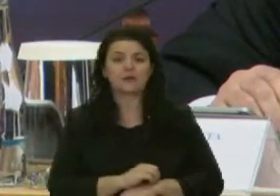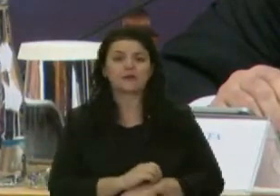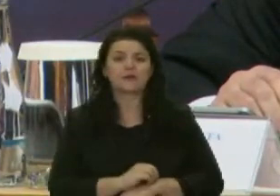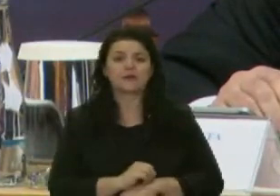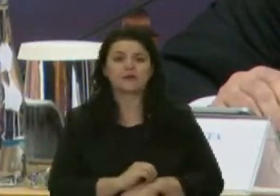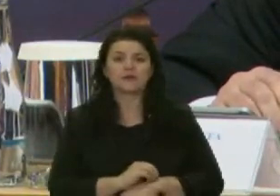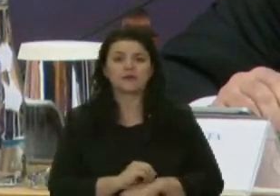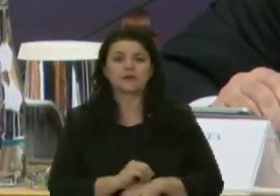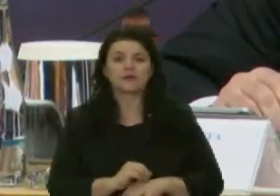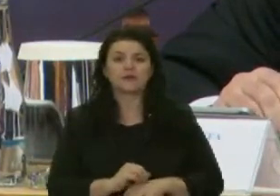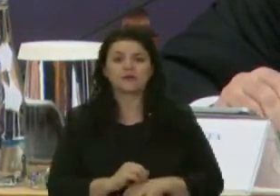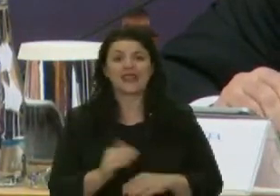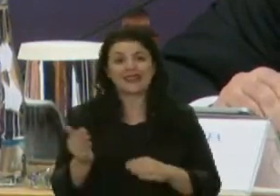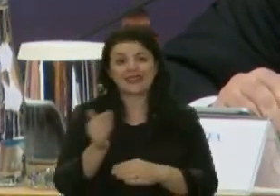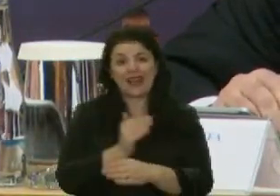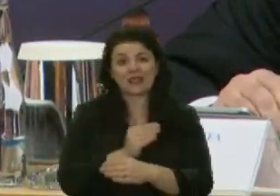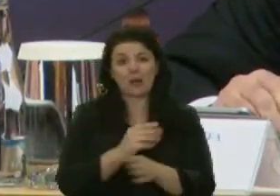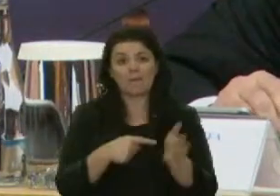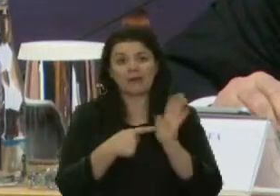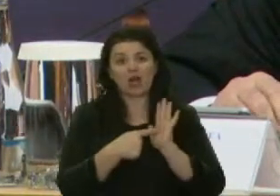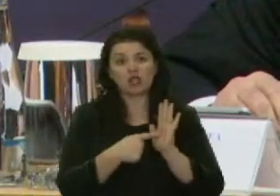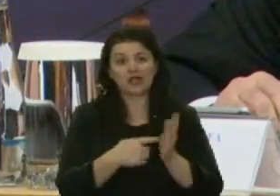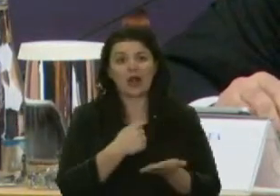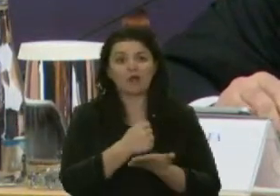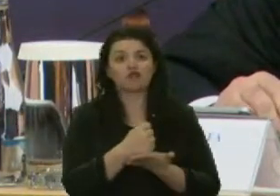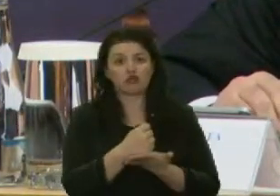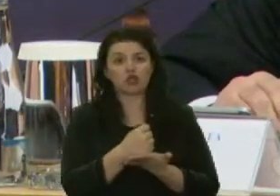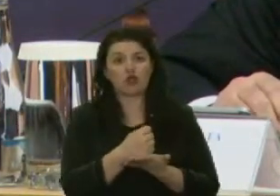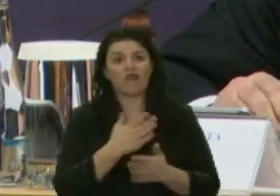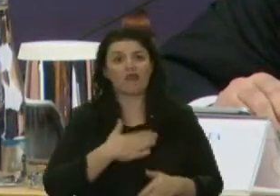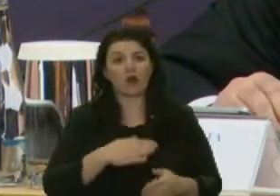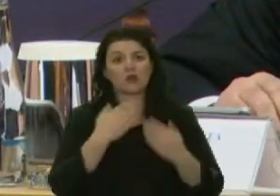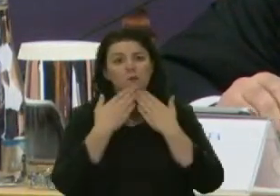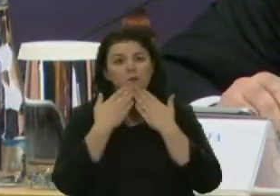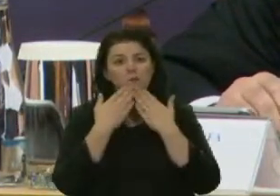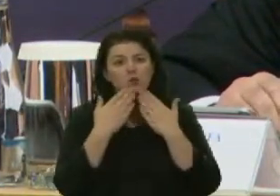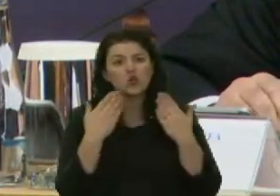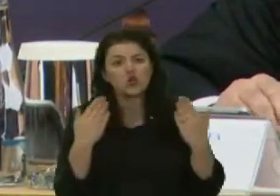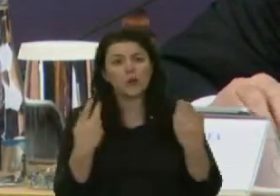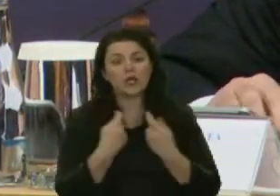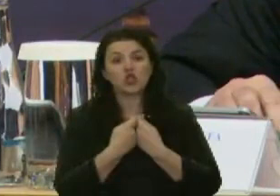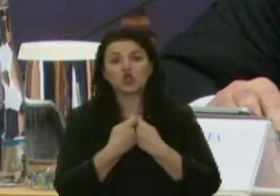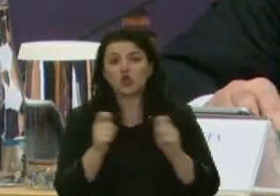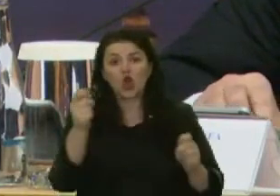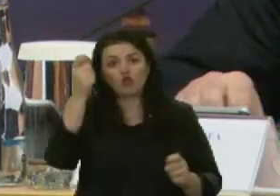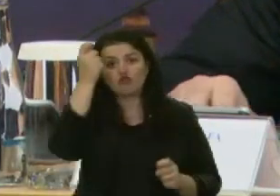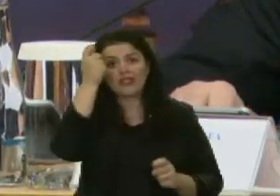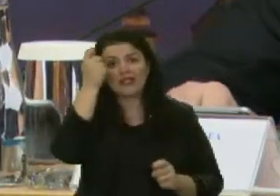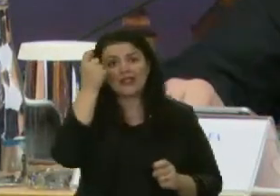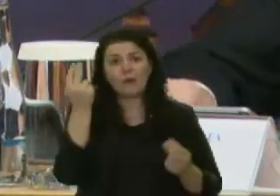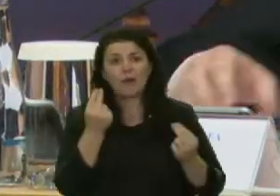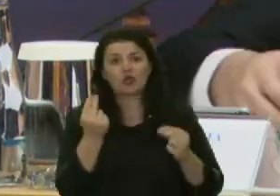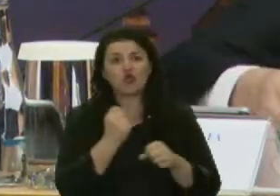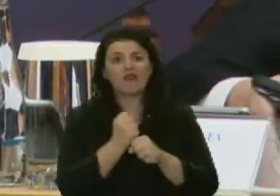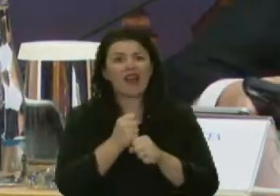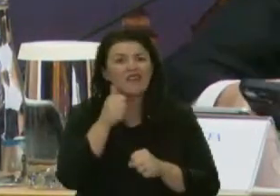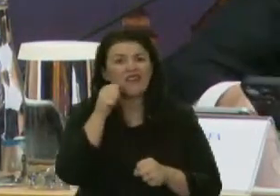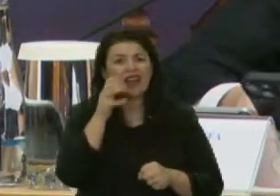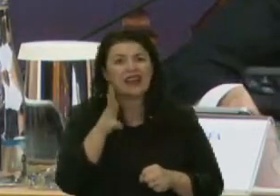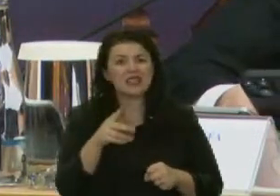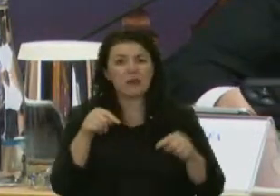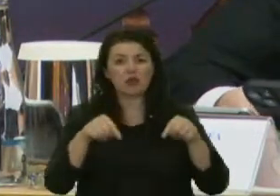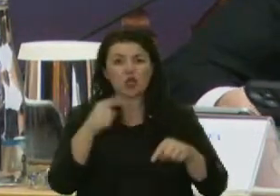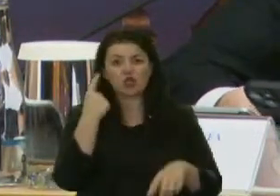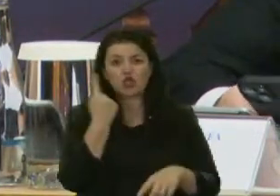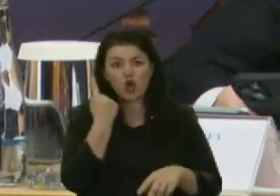noastră înainte de a trece la prezentarea bugetului aș vrea să mulțumesc tuturor cetățenilor municipiului Cluj Napoca pentru ceea ce fac în fiecare zi pentru acest